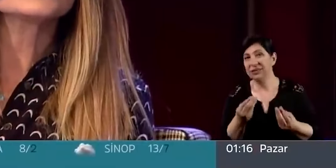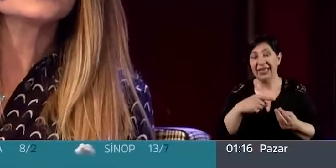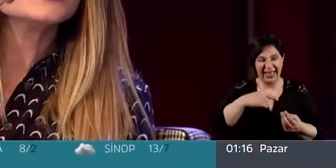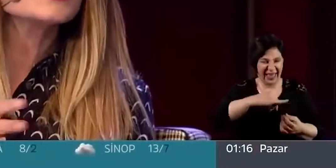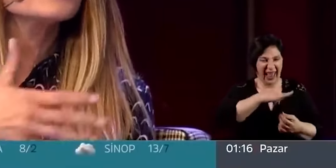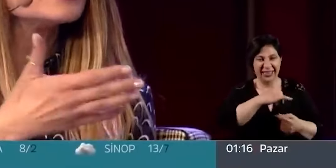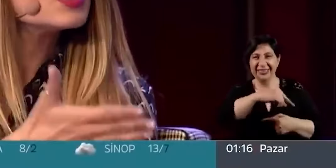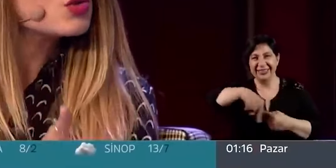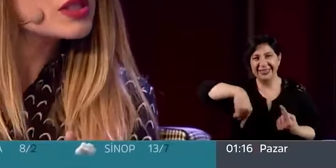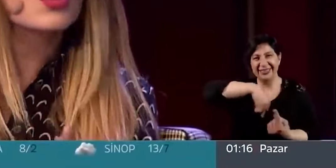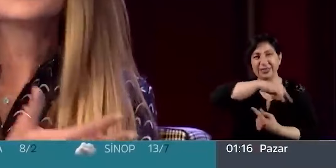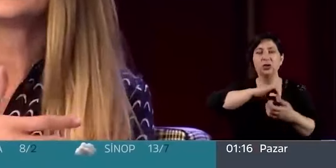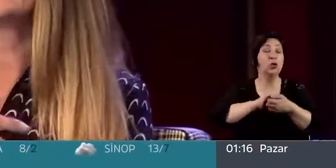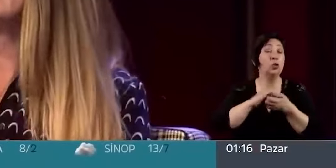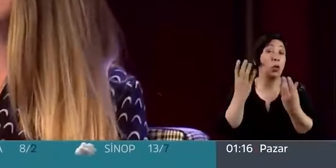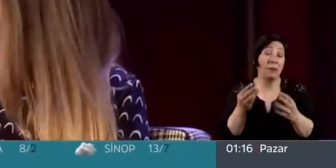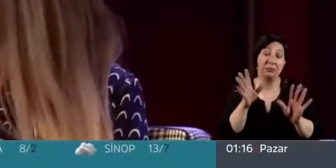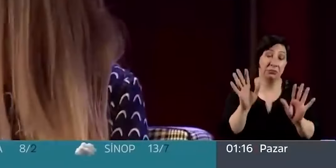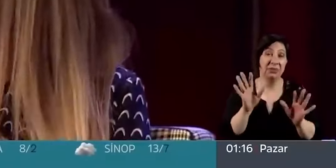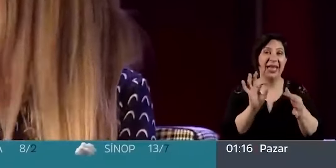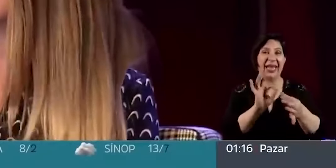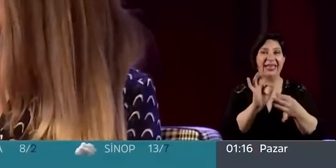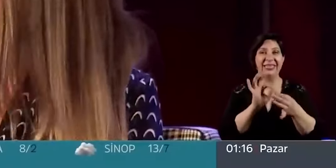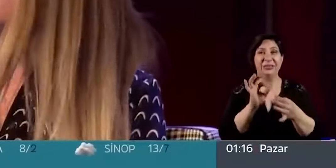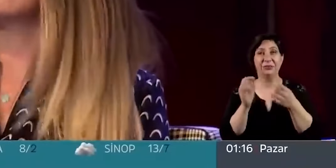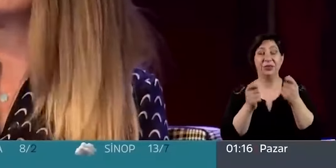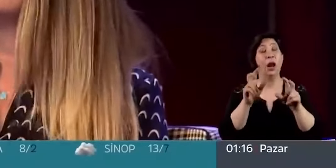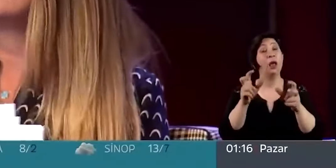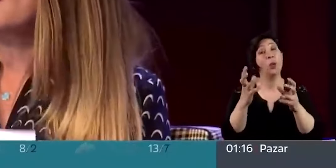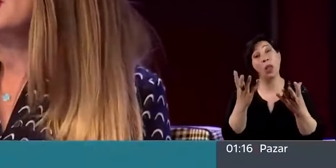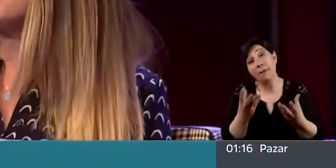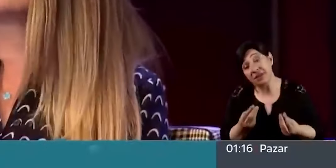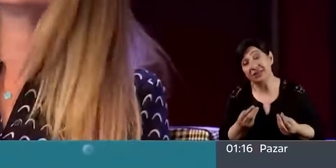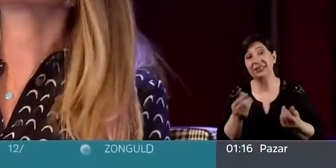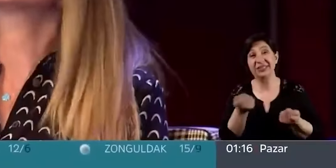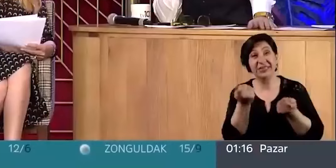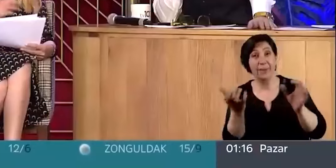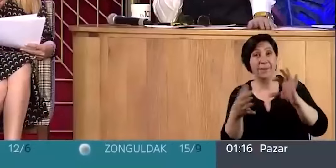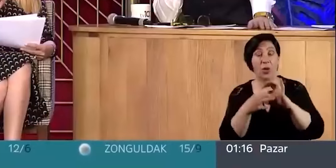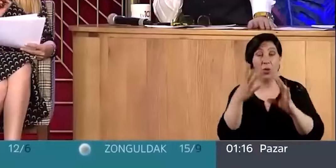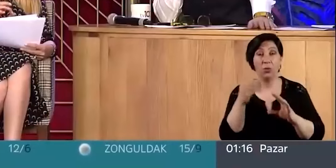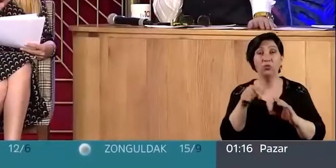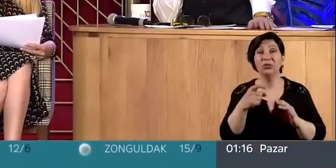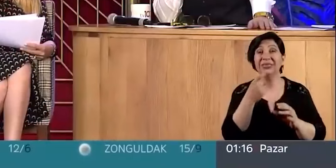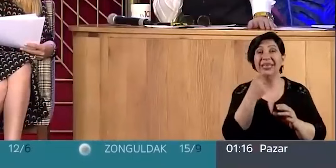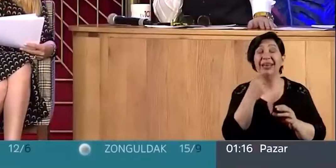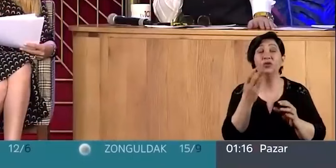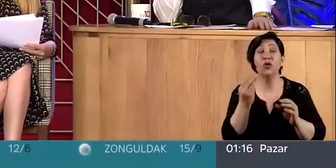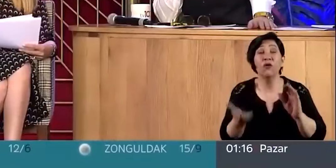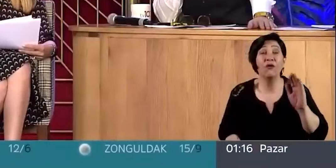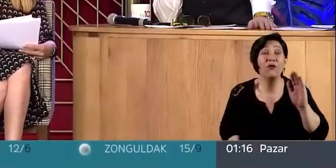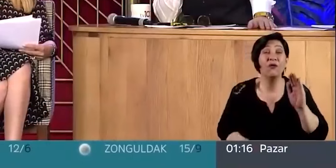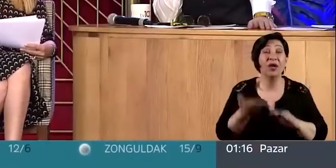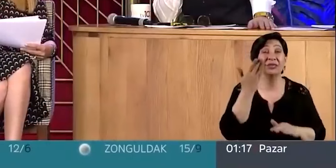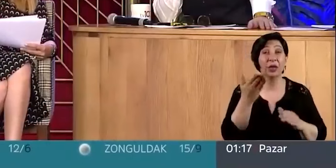yakın çevresindeki insanlar, yakın dostları olabilir, yine iletişimsel işler, radyo olabilir, yaptığın işle bağlantılı olabilir. Bu sene çok fazla